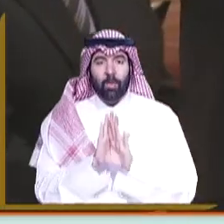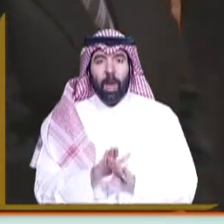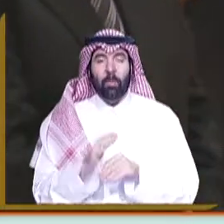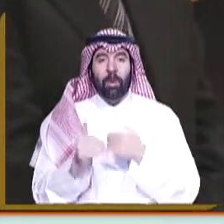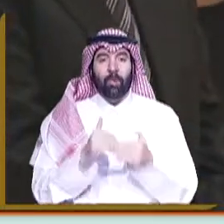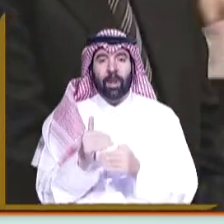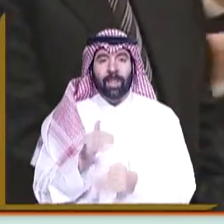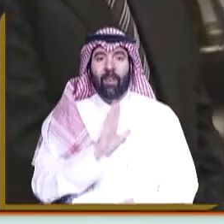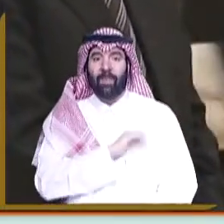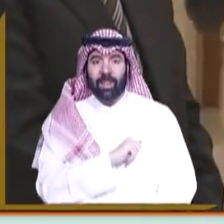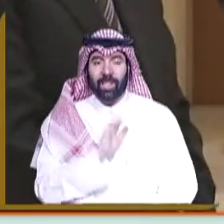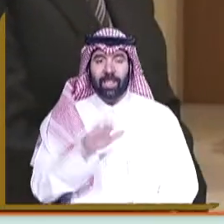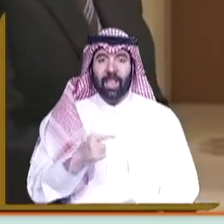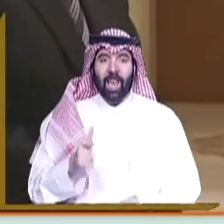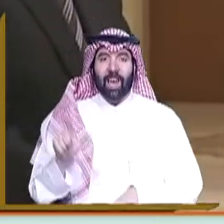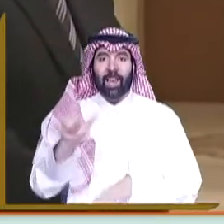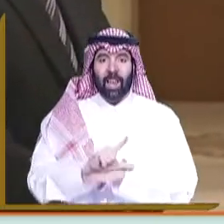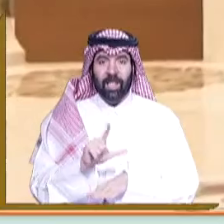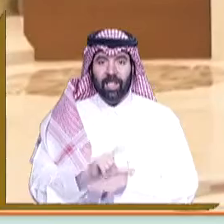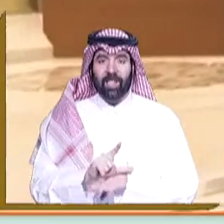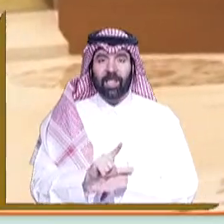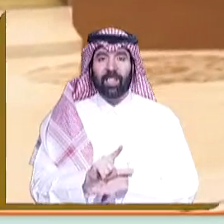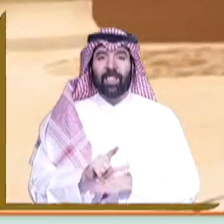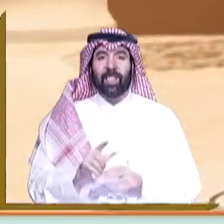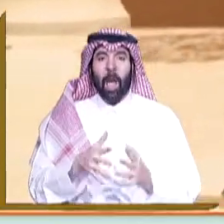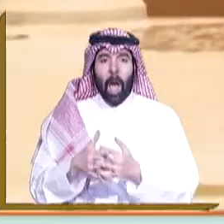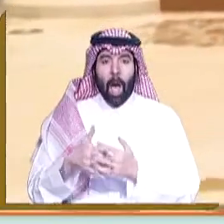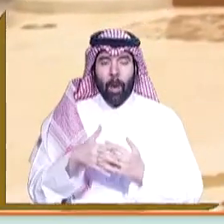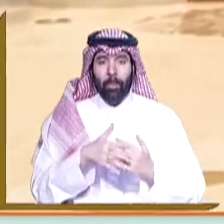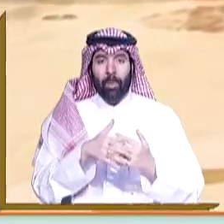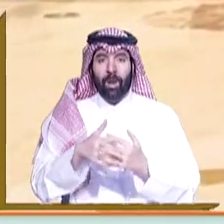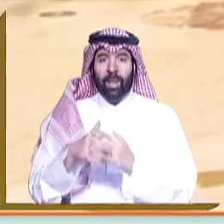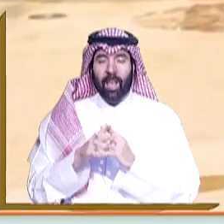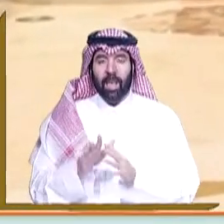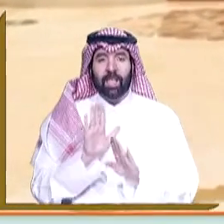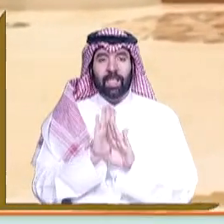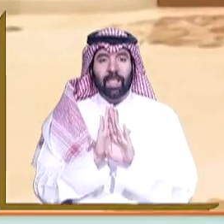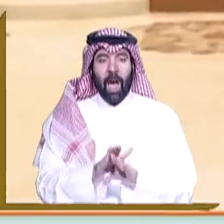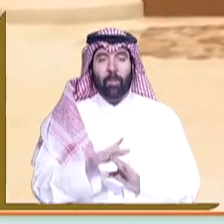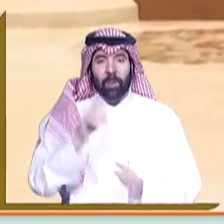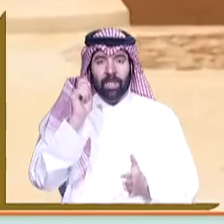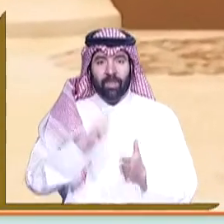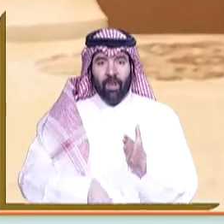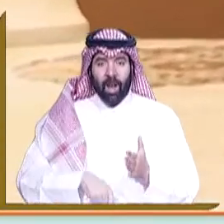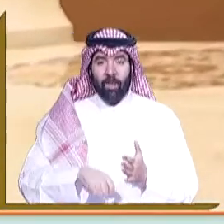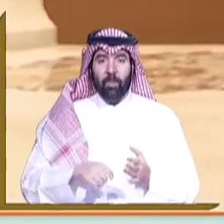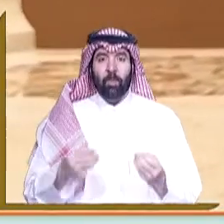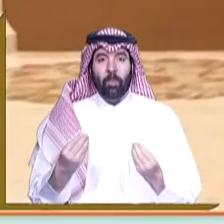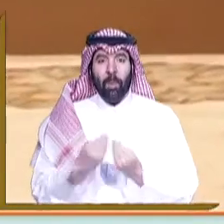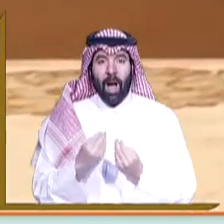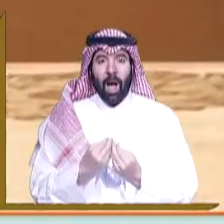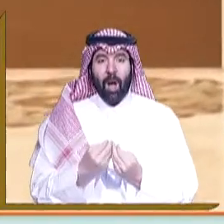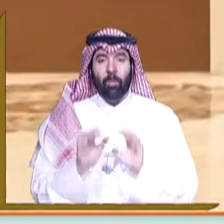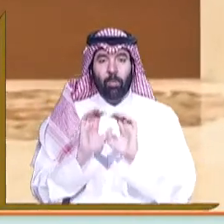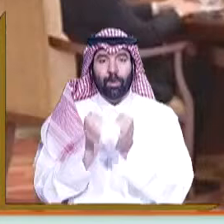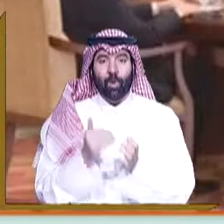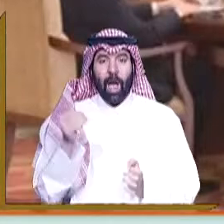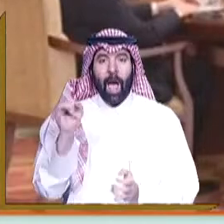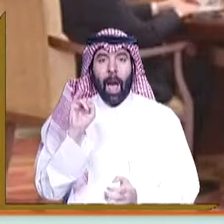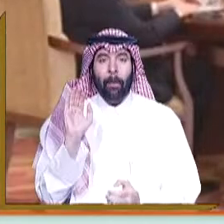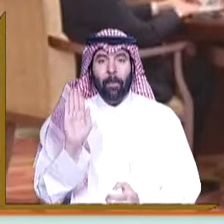والآن الرئيس بايدن أعلن أمس بأن هناك اتفاق مع حماس وإسرائيل على